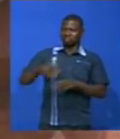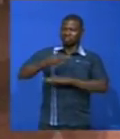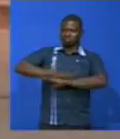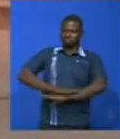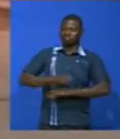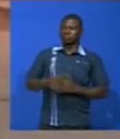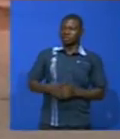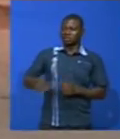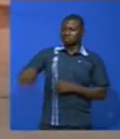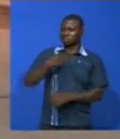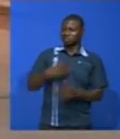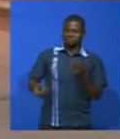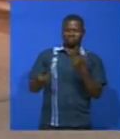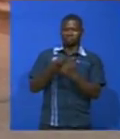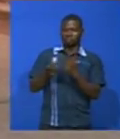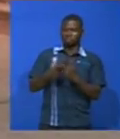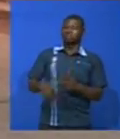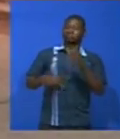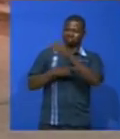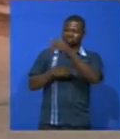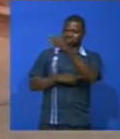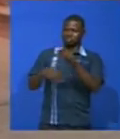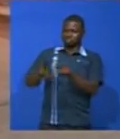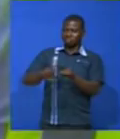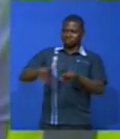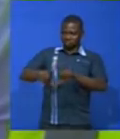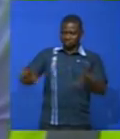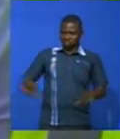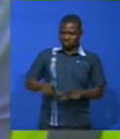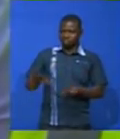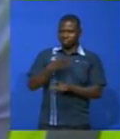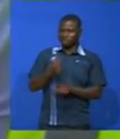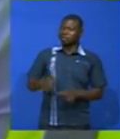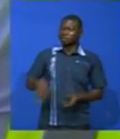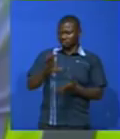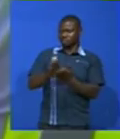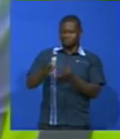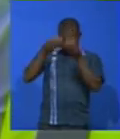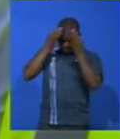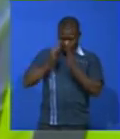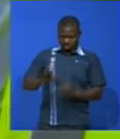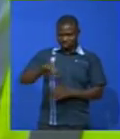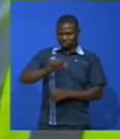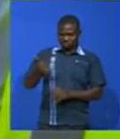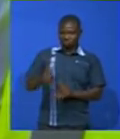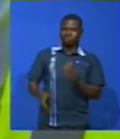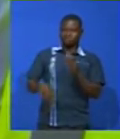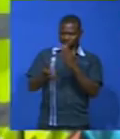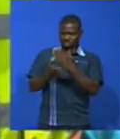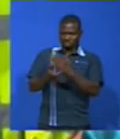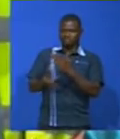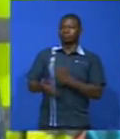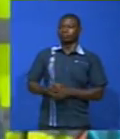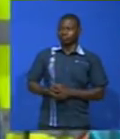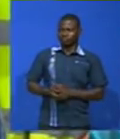endroit. Cette fois, le gouvernement et ses ingénieurs optent pour une autre formule, une technique de pont mixte. C'est la première